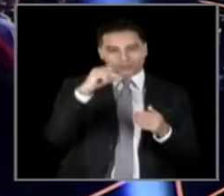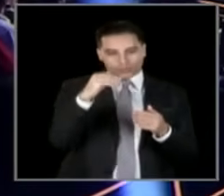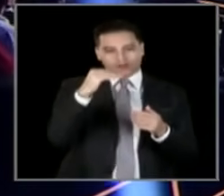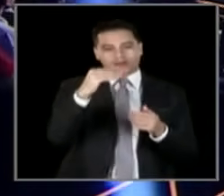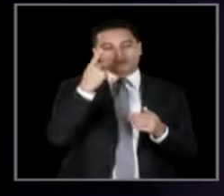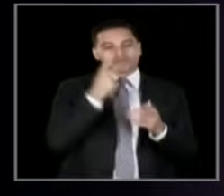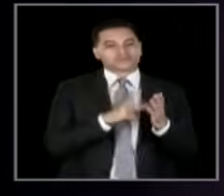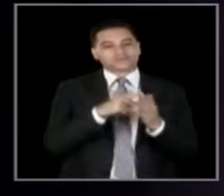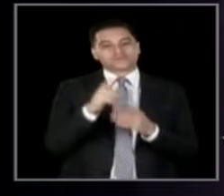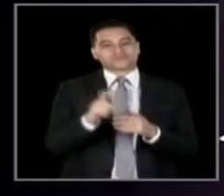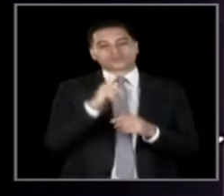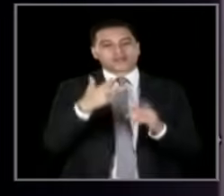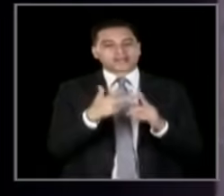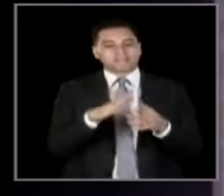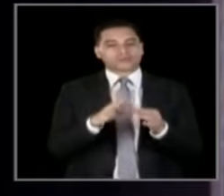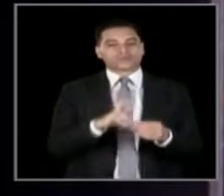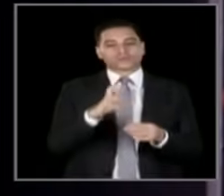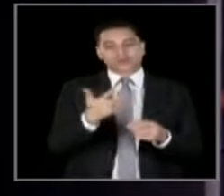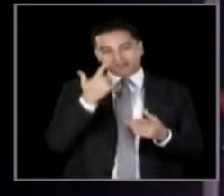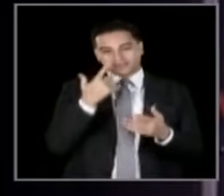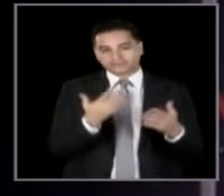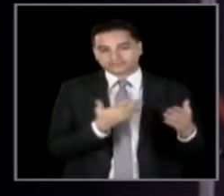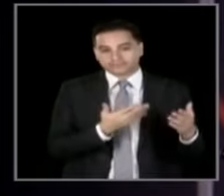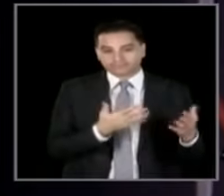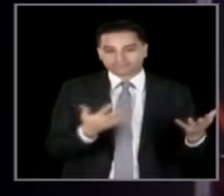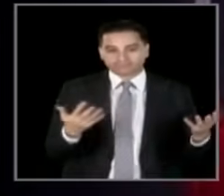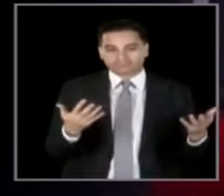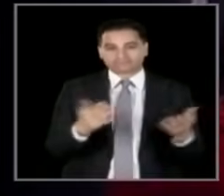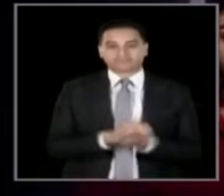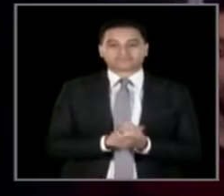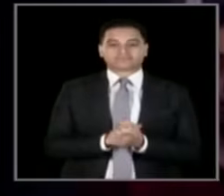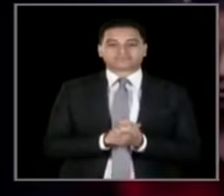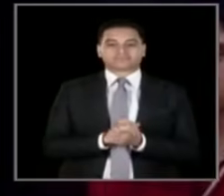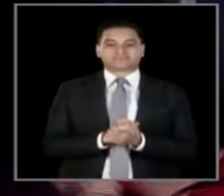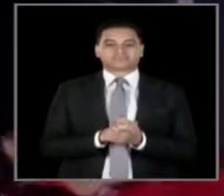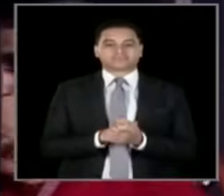هنشوف ملدي ممدوح والسؤال الثالث موضوع السؤال ايه؟